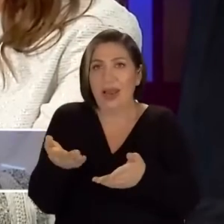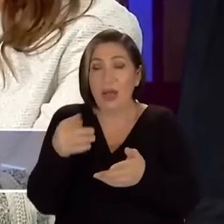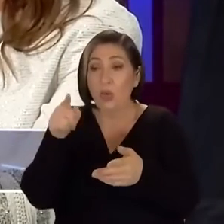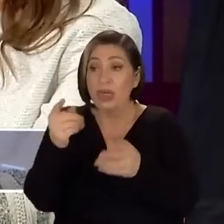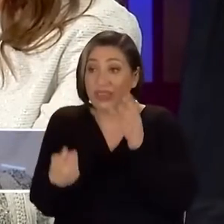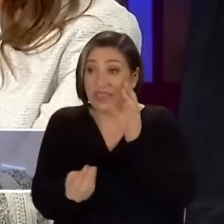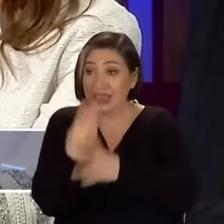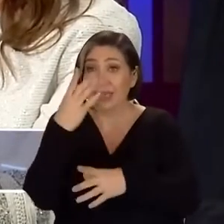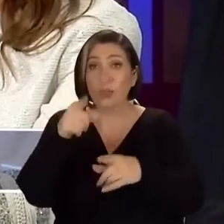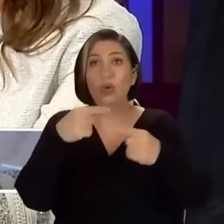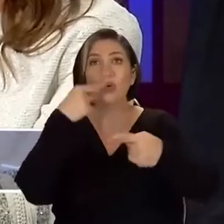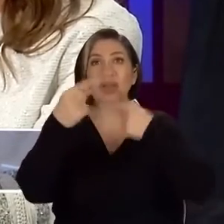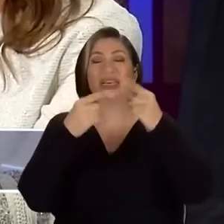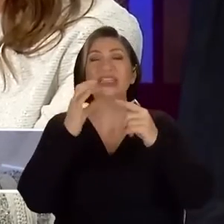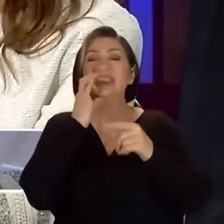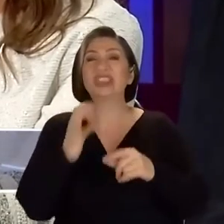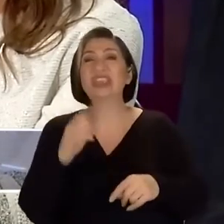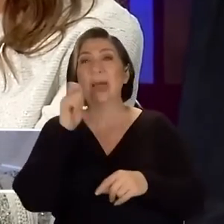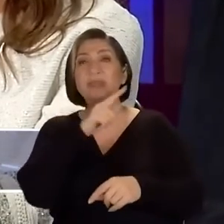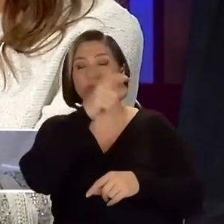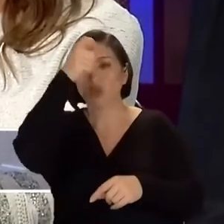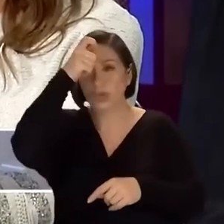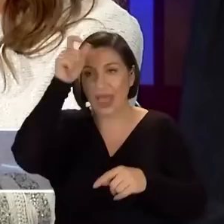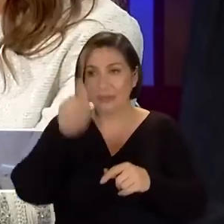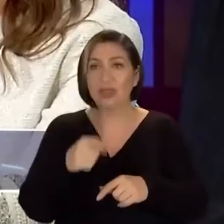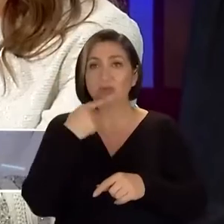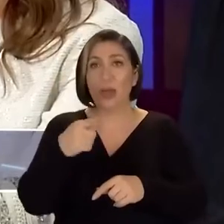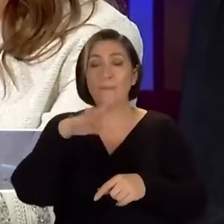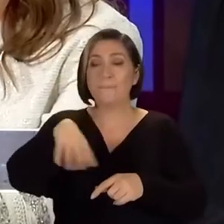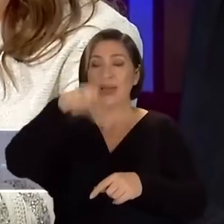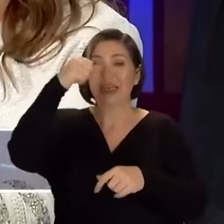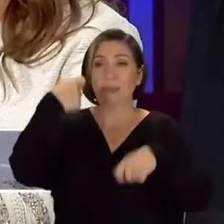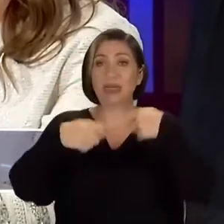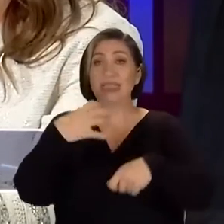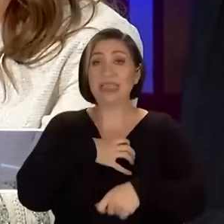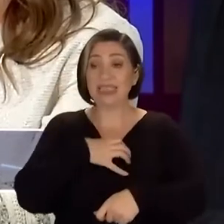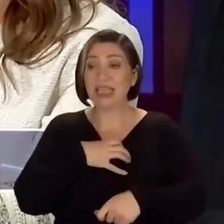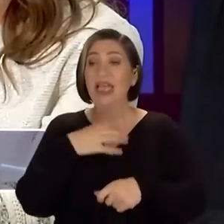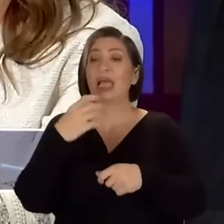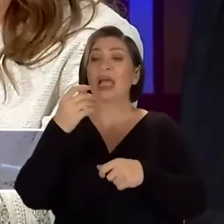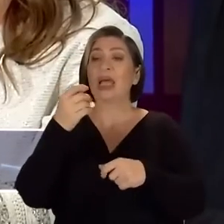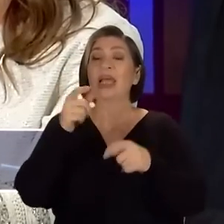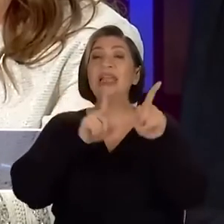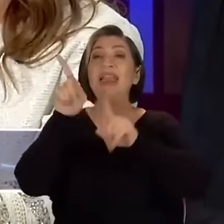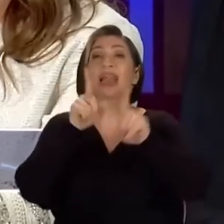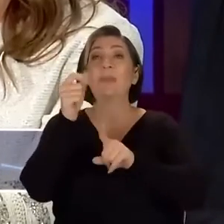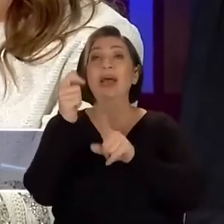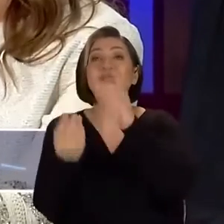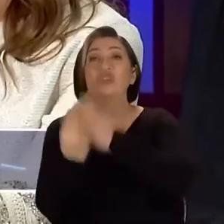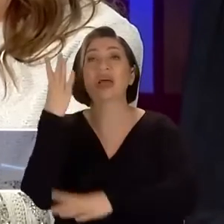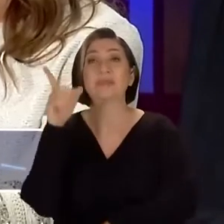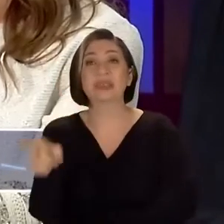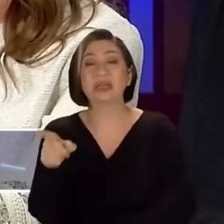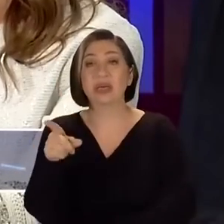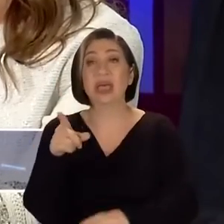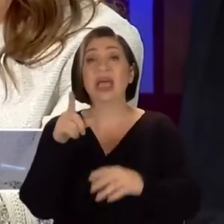bugün bahsedilen bu işte Çin'in yapacağı, Türkiye'nin de yapacağını söylediği Merkez Bankası'nın kendi kripto parasını çıkarması. Kripto